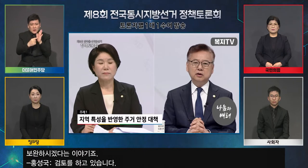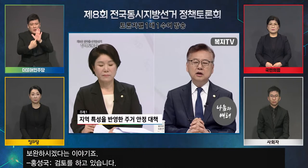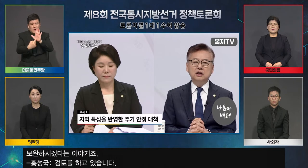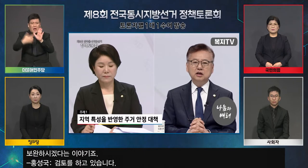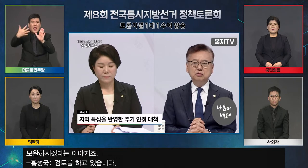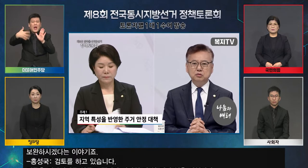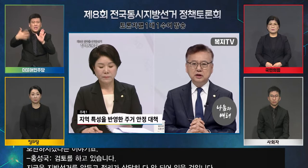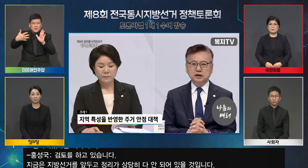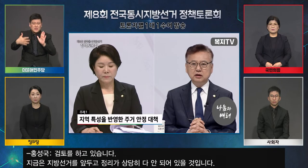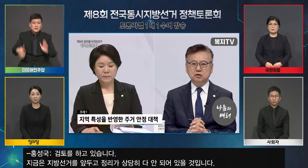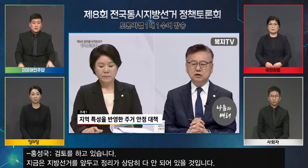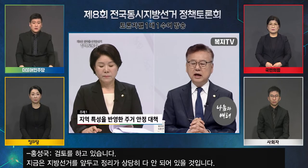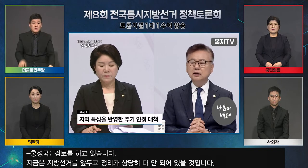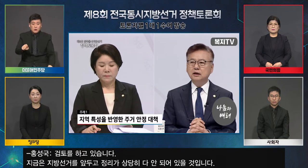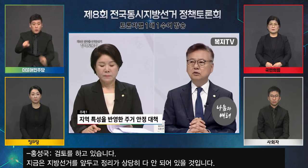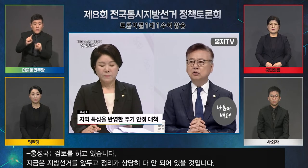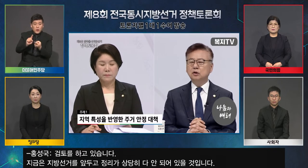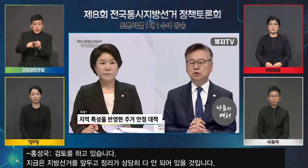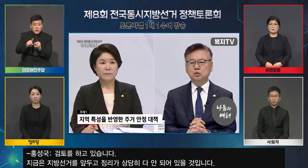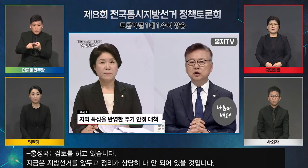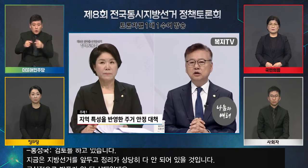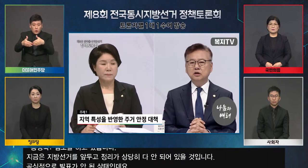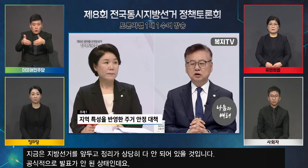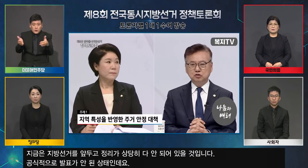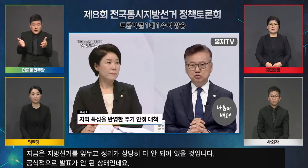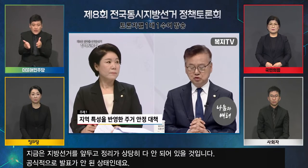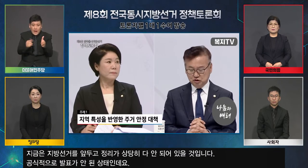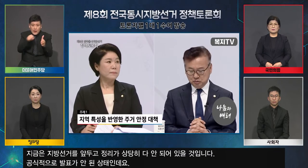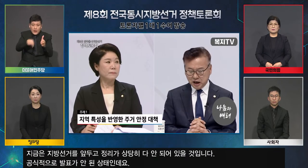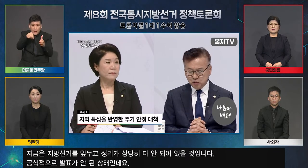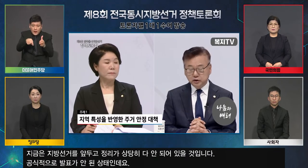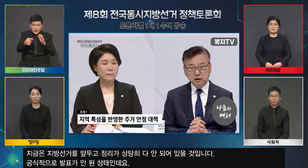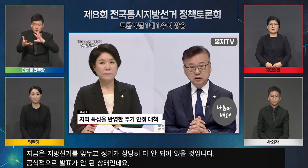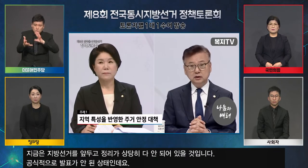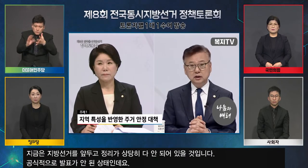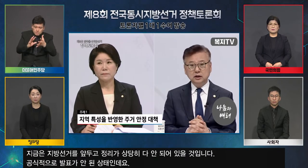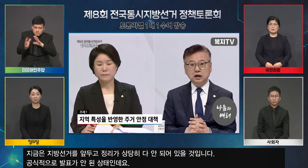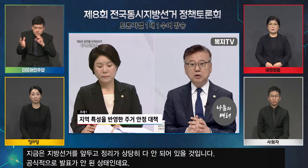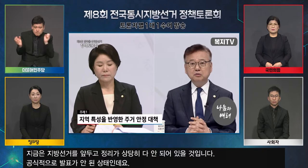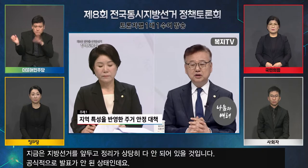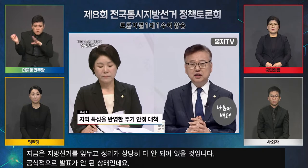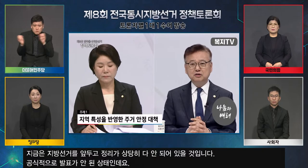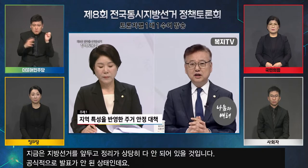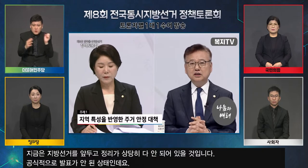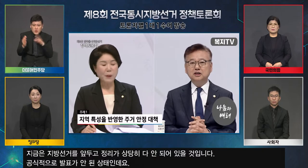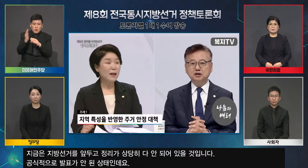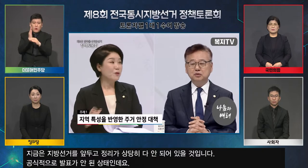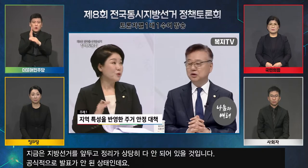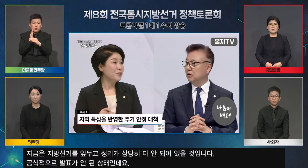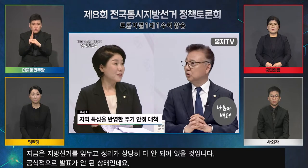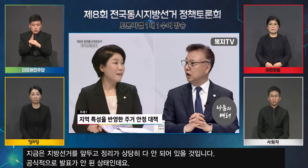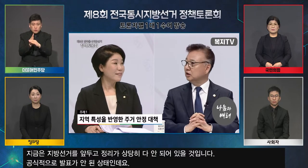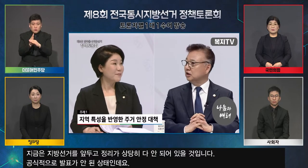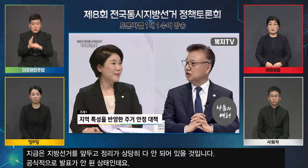상태인데요. 이 부분에 대해서 당내에서 논의를 충분히 하고 있는 상황입니다. 그런데